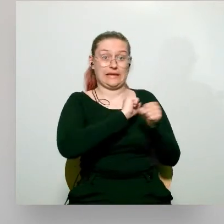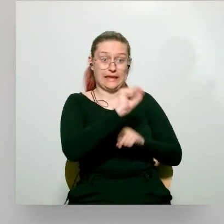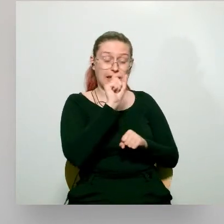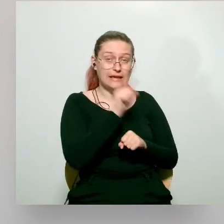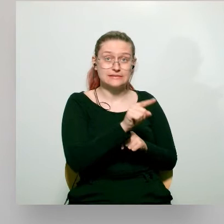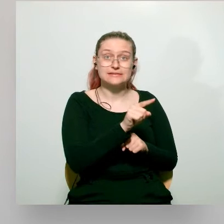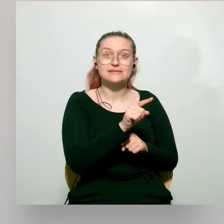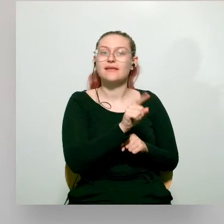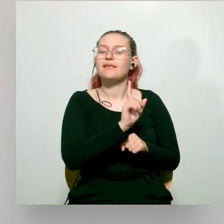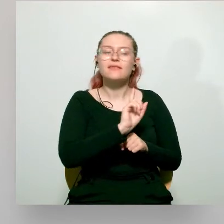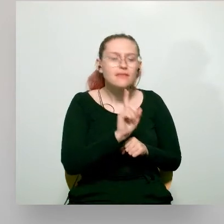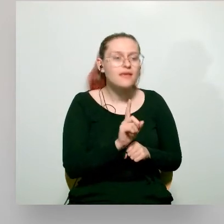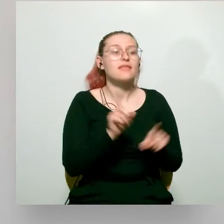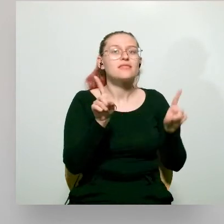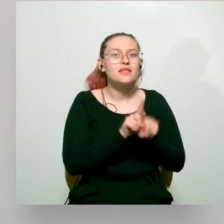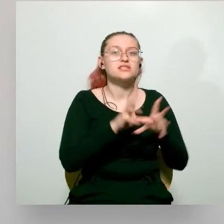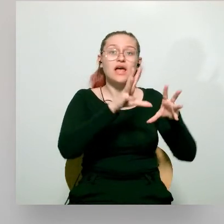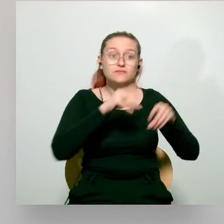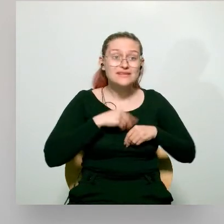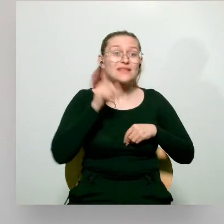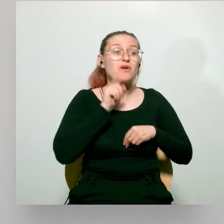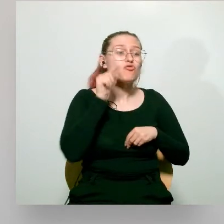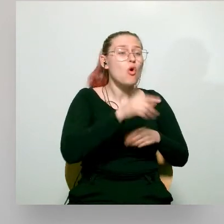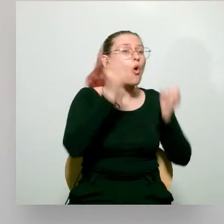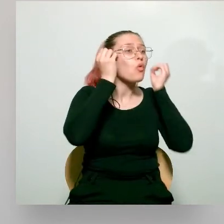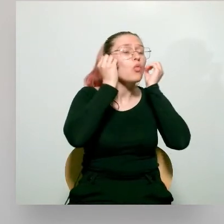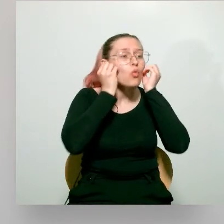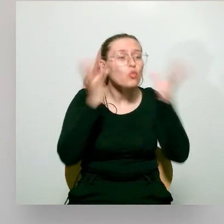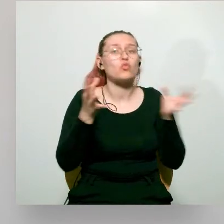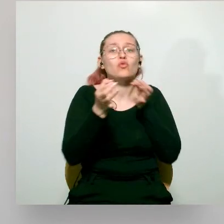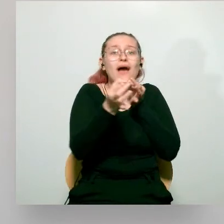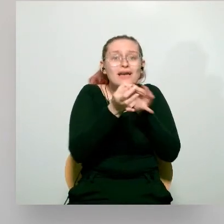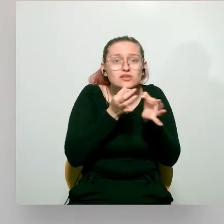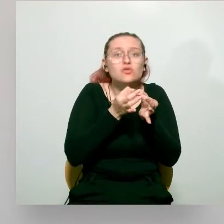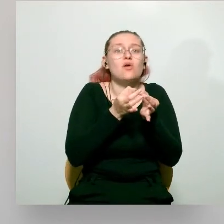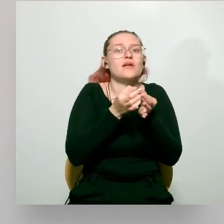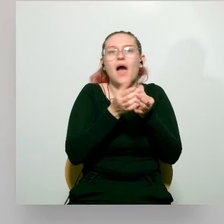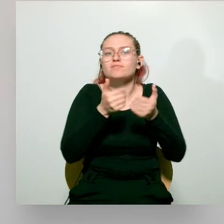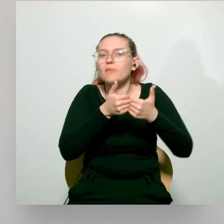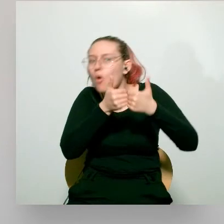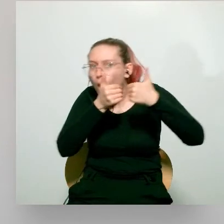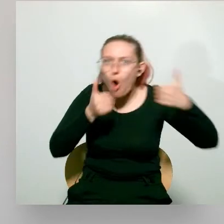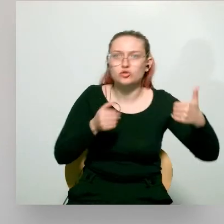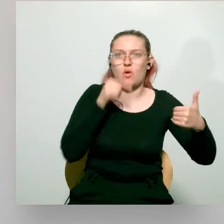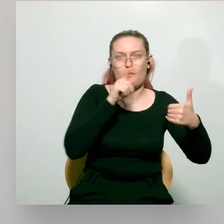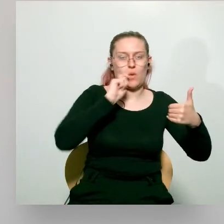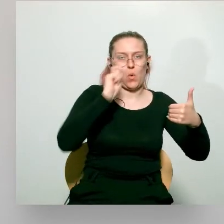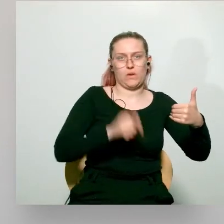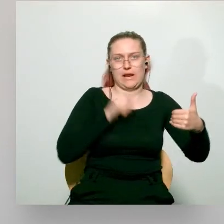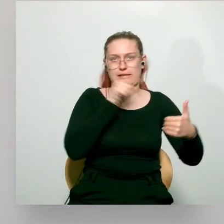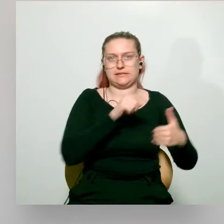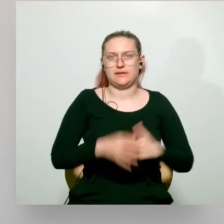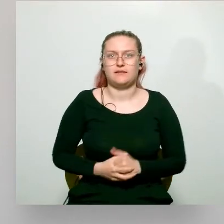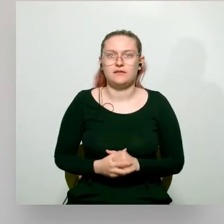prostu odrębną, samodzielną kulturę ukraińską, proces historyczny. Myślę, że to również